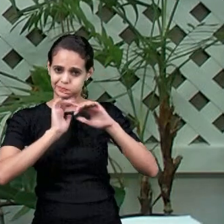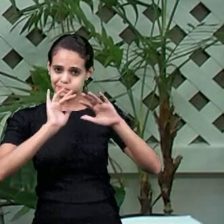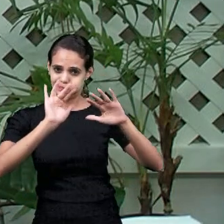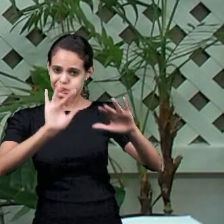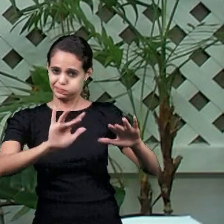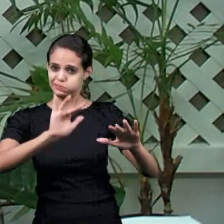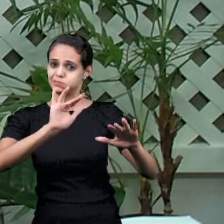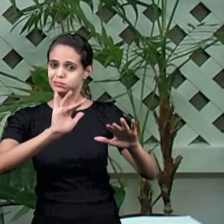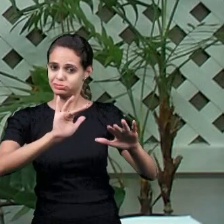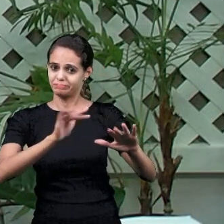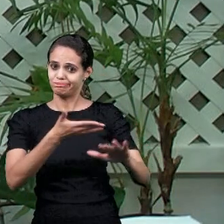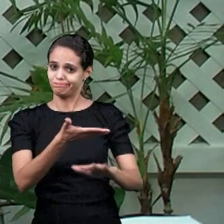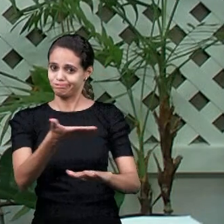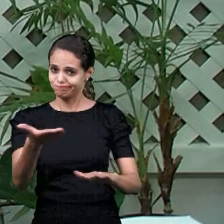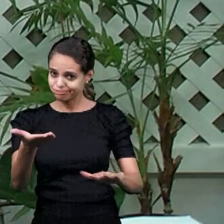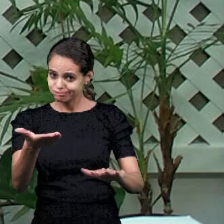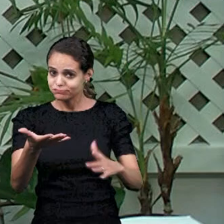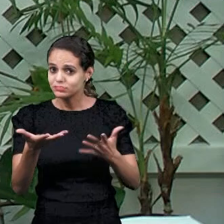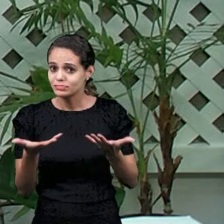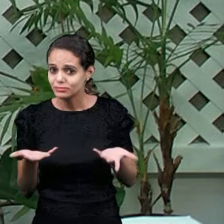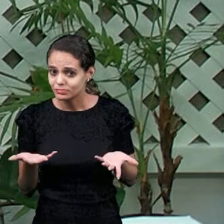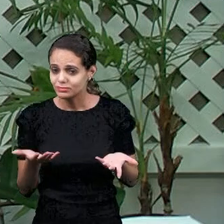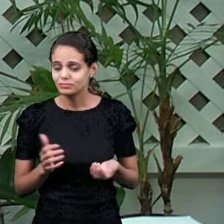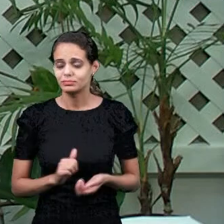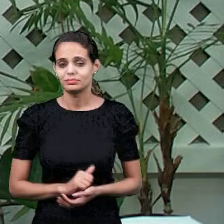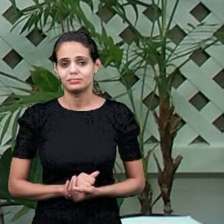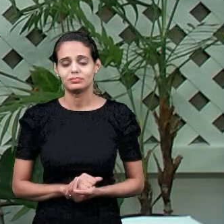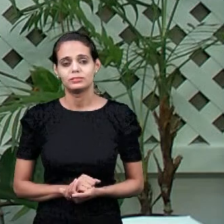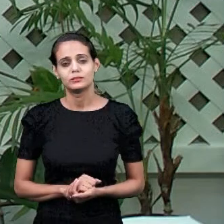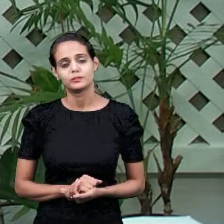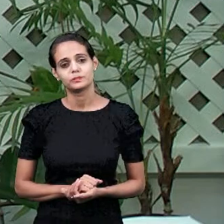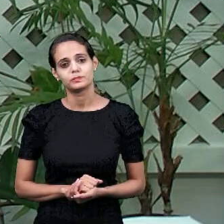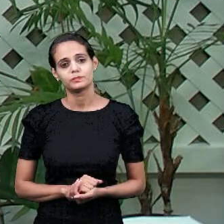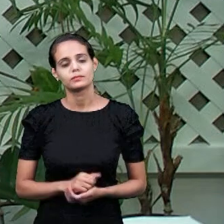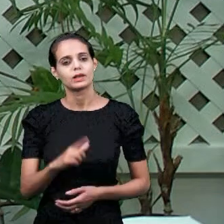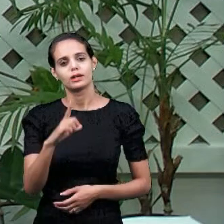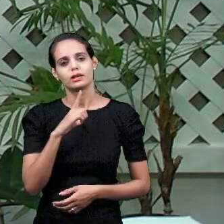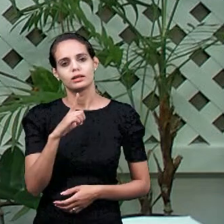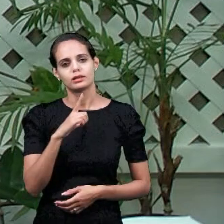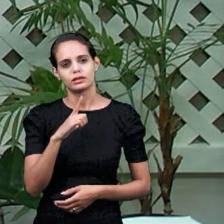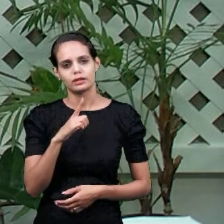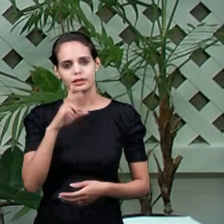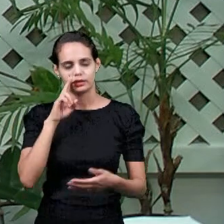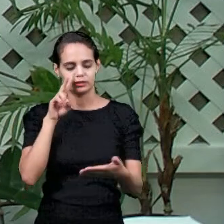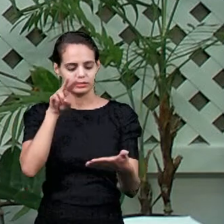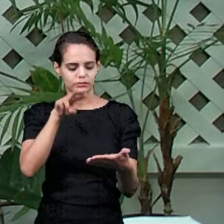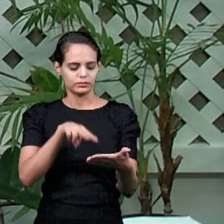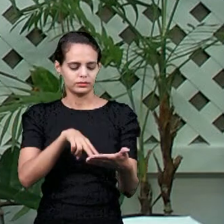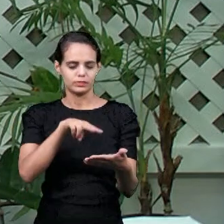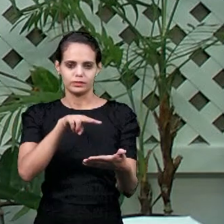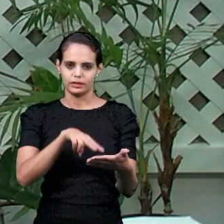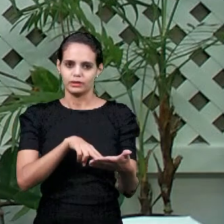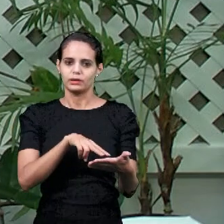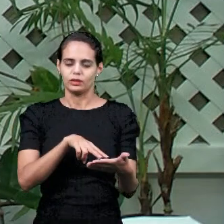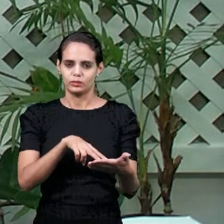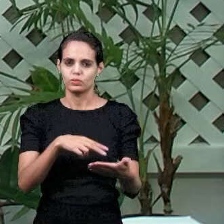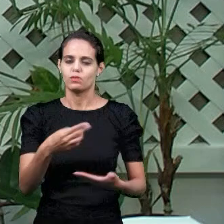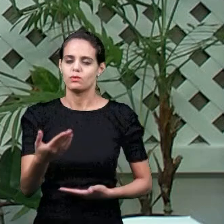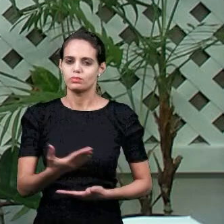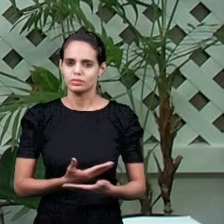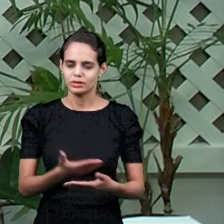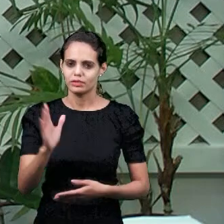d'autres, c'est le décès. Nous avons le cas de notre frère qui a beaucoup de temps souffre, un